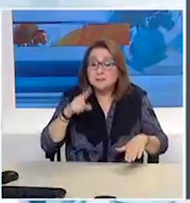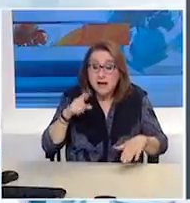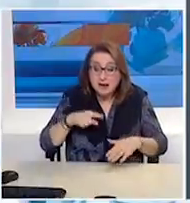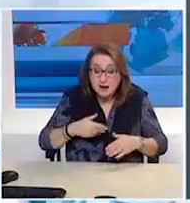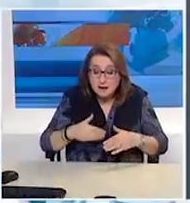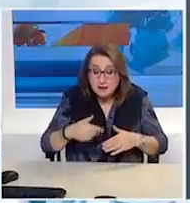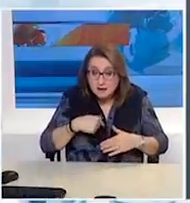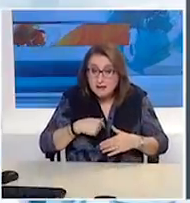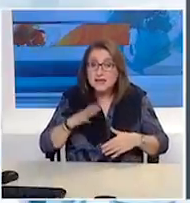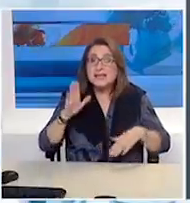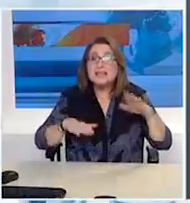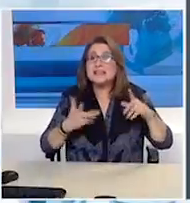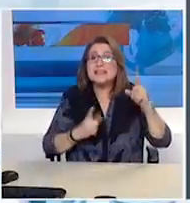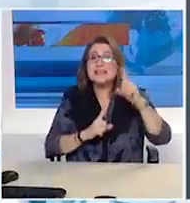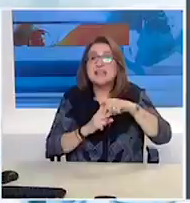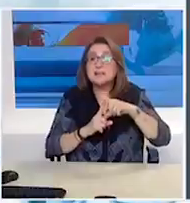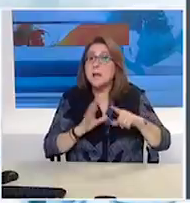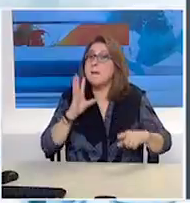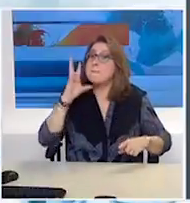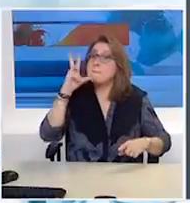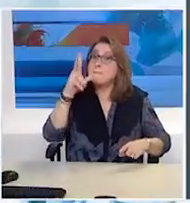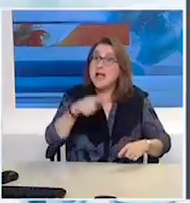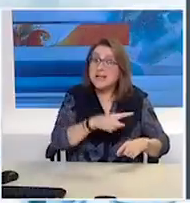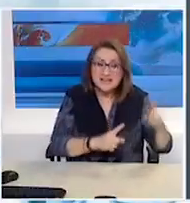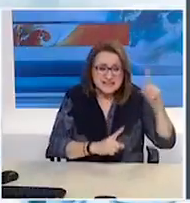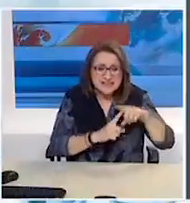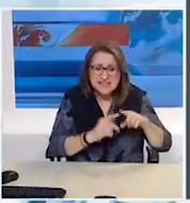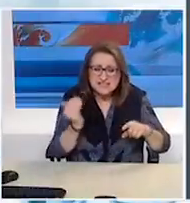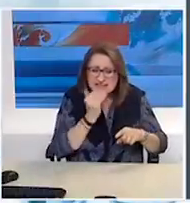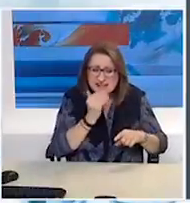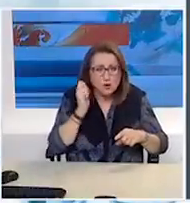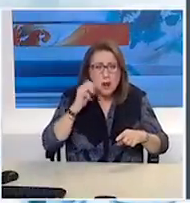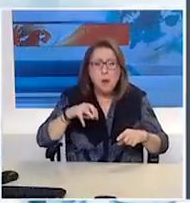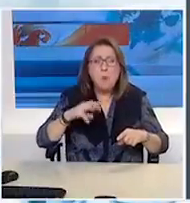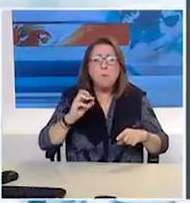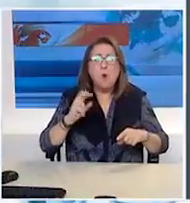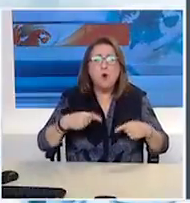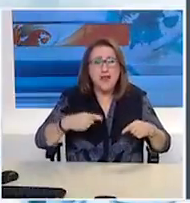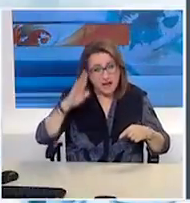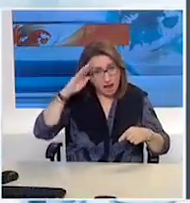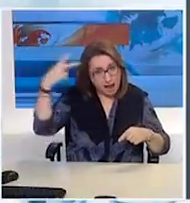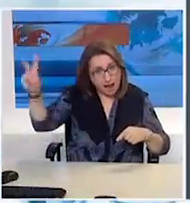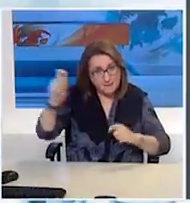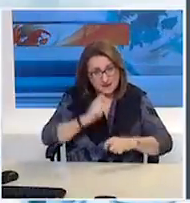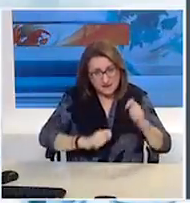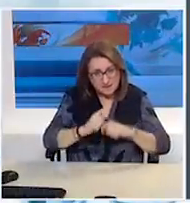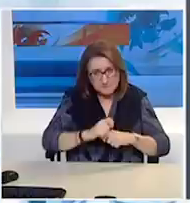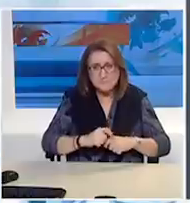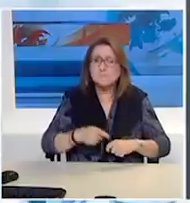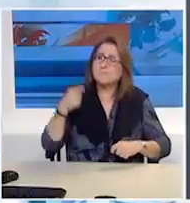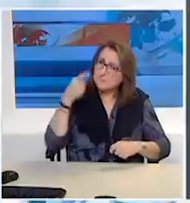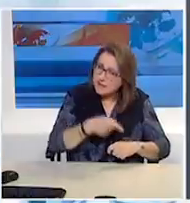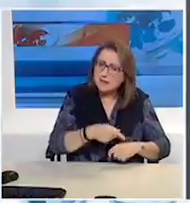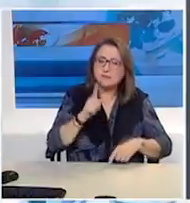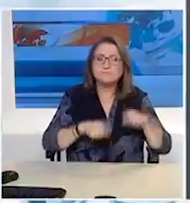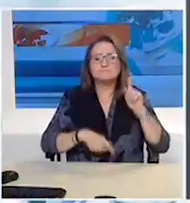είδατε ακόμα και τα χαία μοριακά τεστ που προσπαθεί η επιστήμη να προωθήσει αυτή τη στιγμή στις ΗΠΑ, τι ανακοινώθηκε για κάποια από αυτά